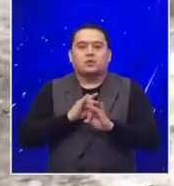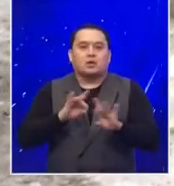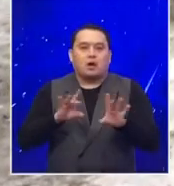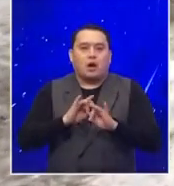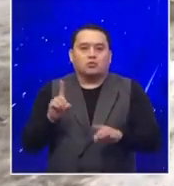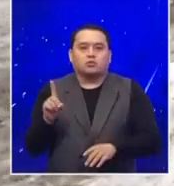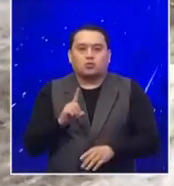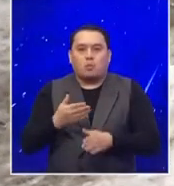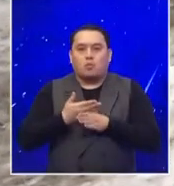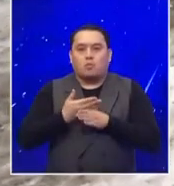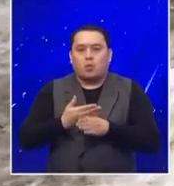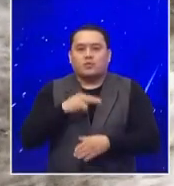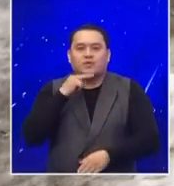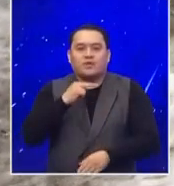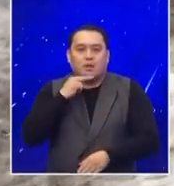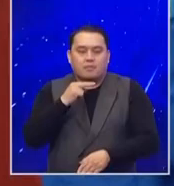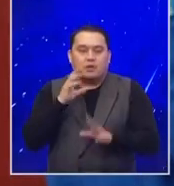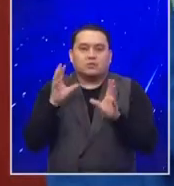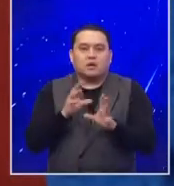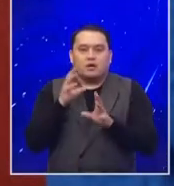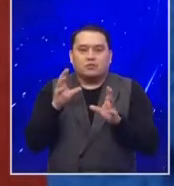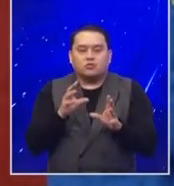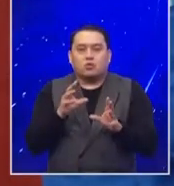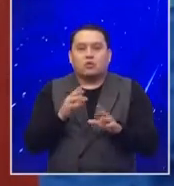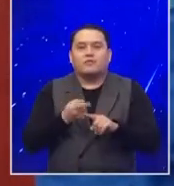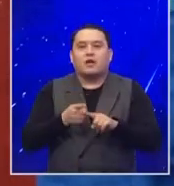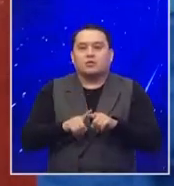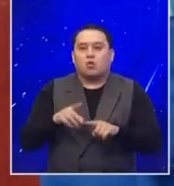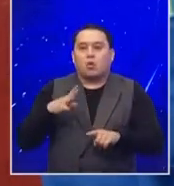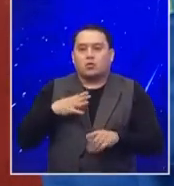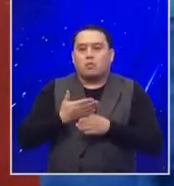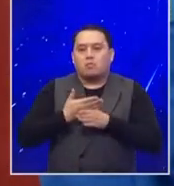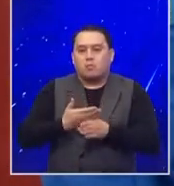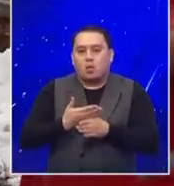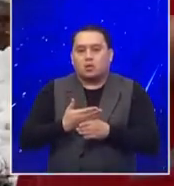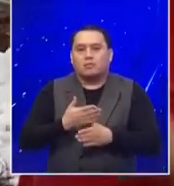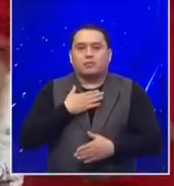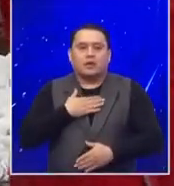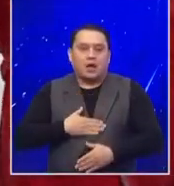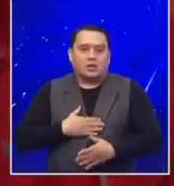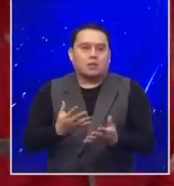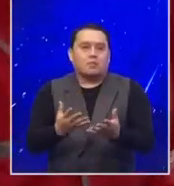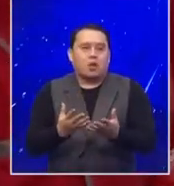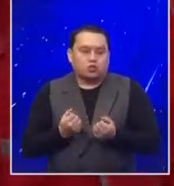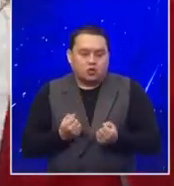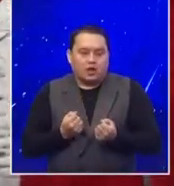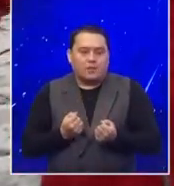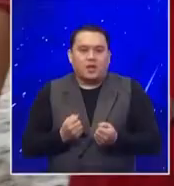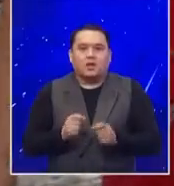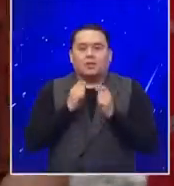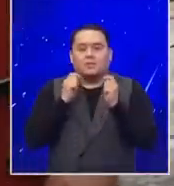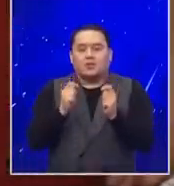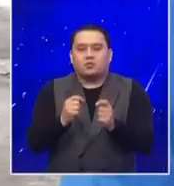что оказываемая помощь и внимание согревают в эту нелегкую пору. Оказывать помощь не менее приятно, чем получать ее. В свою очередь